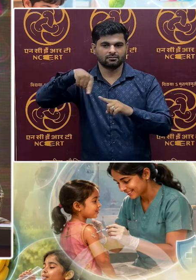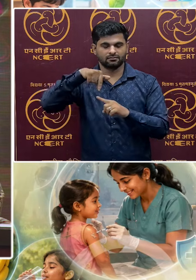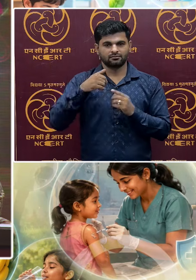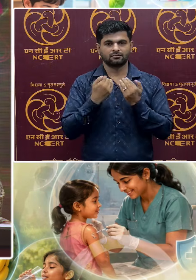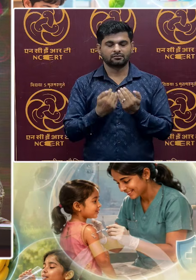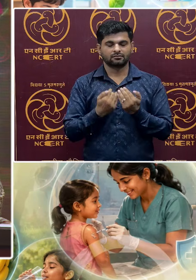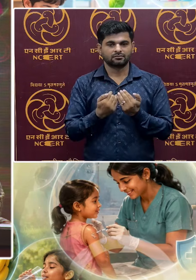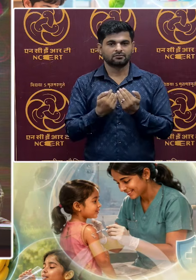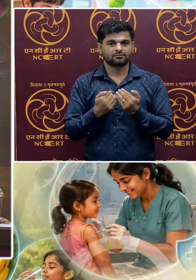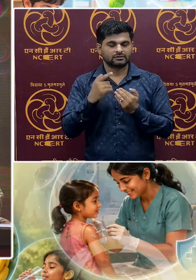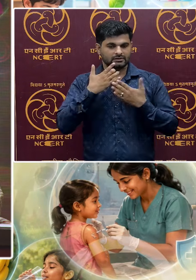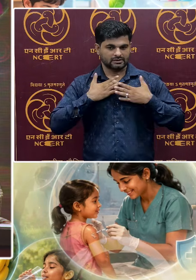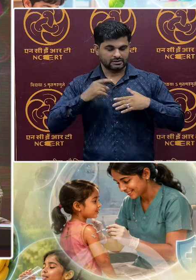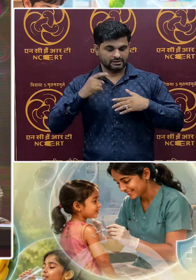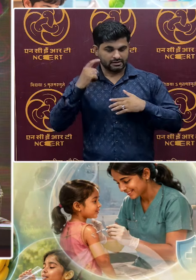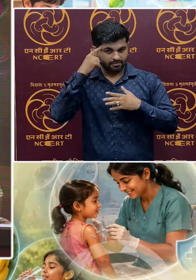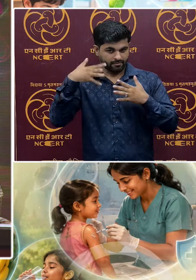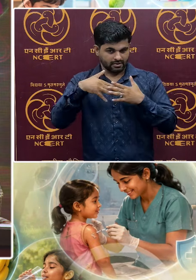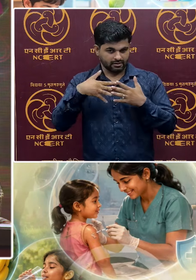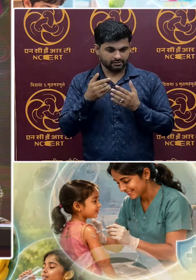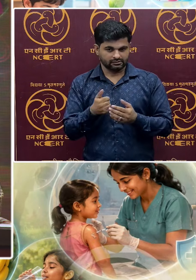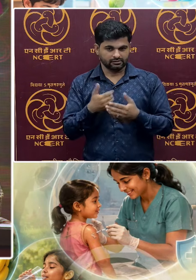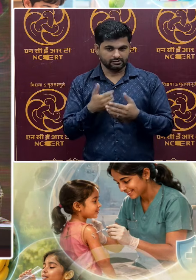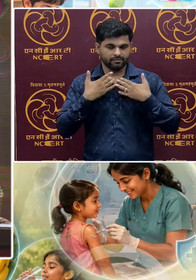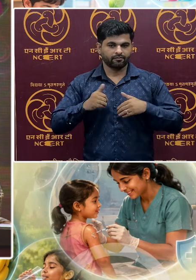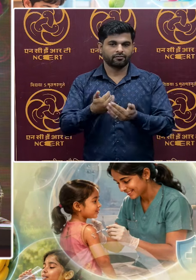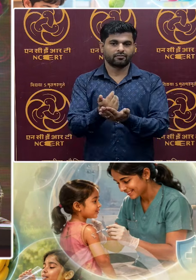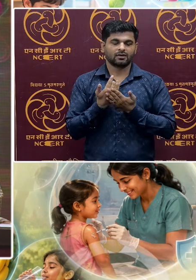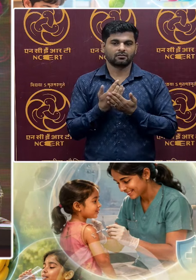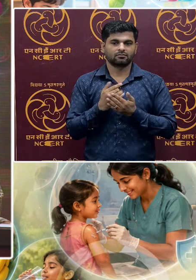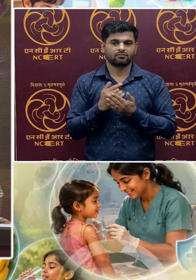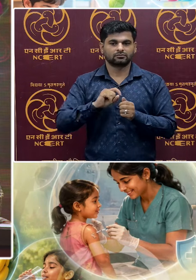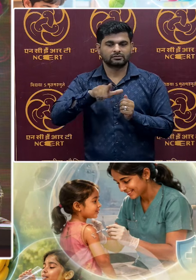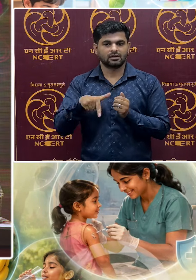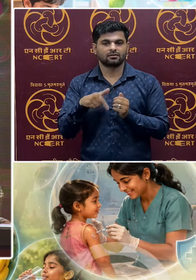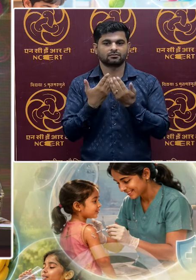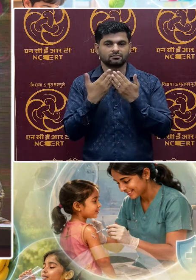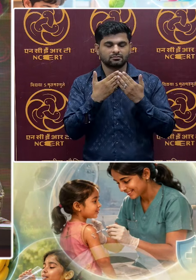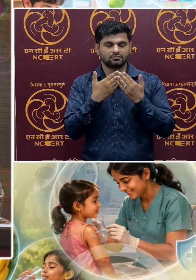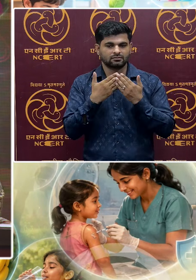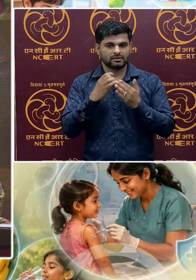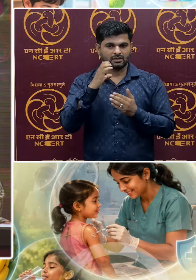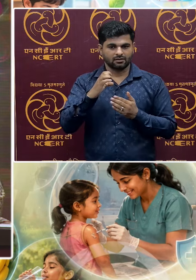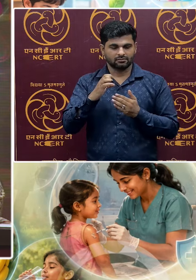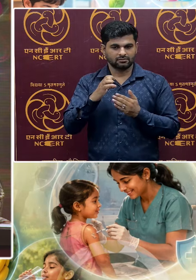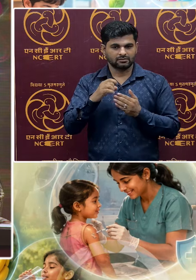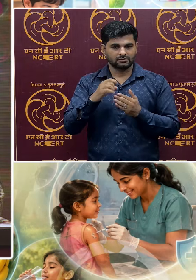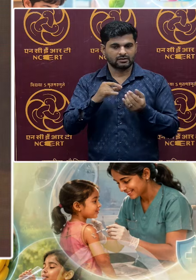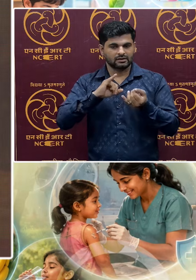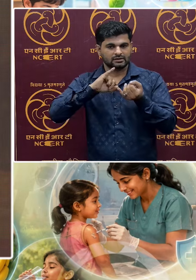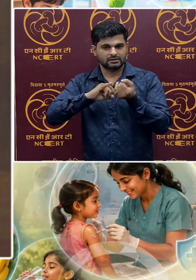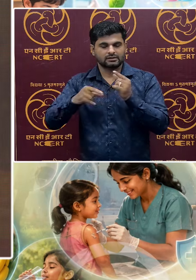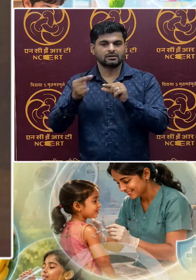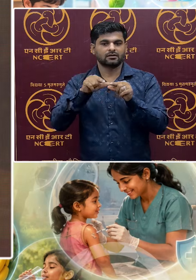for mental health support. Yes. So, do all the schools have counselors or psychologists in their